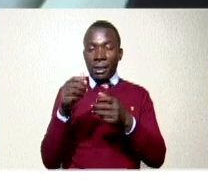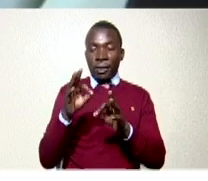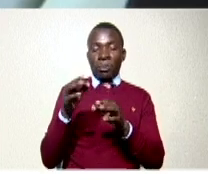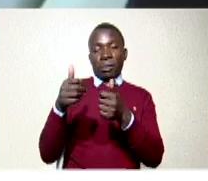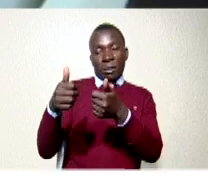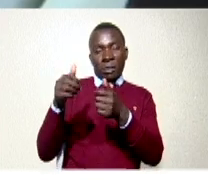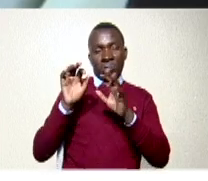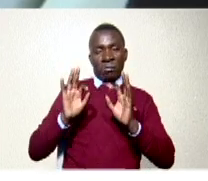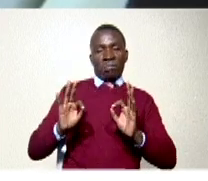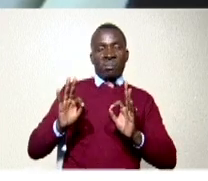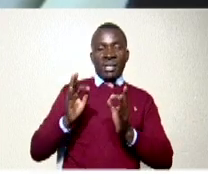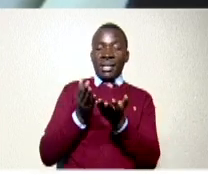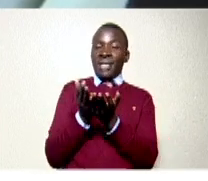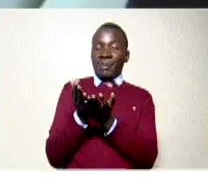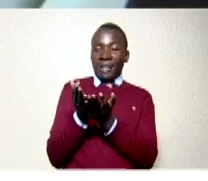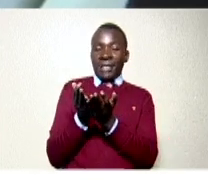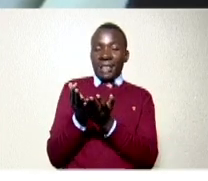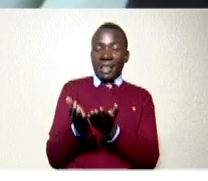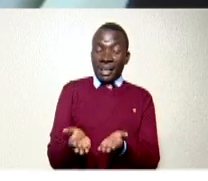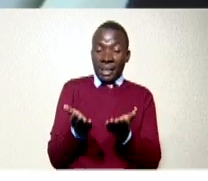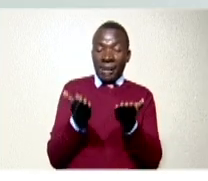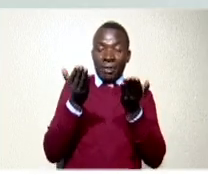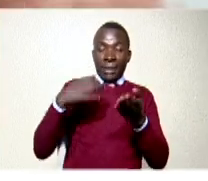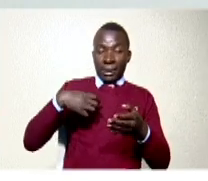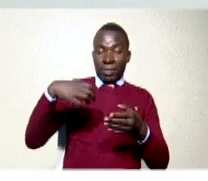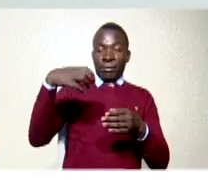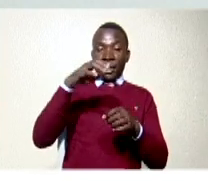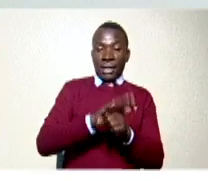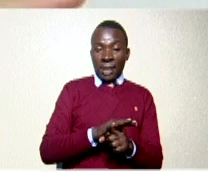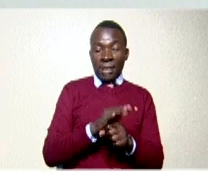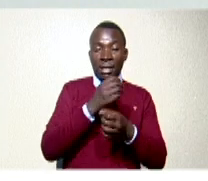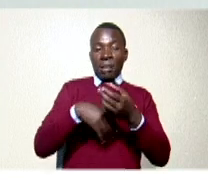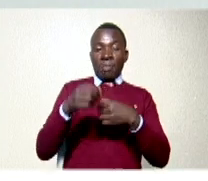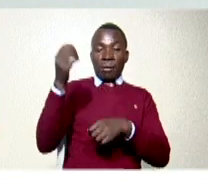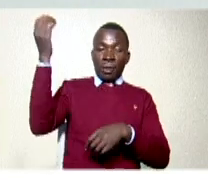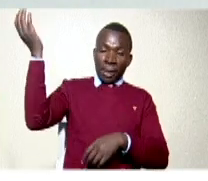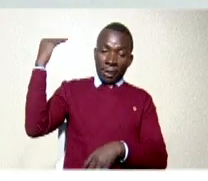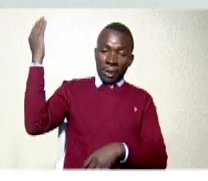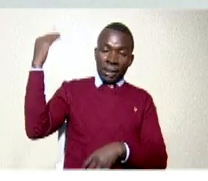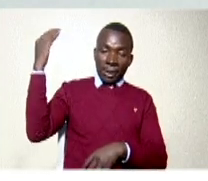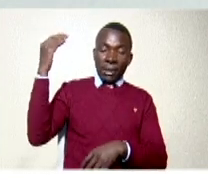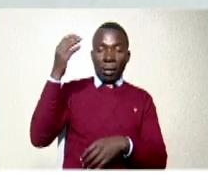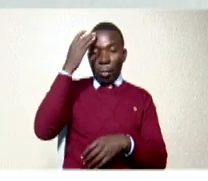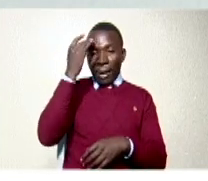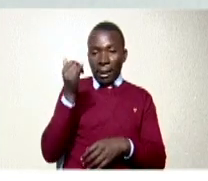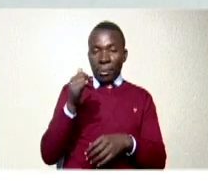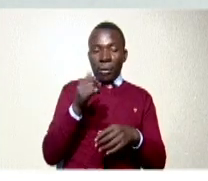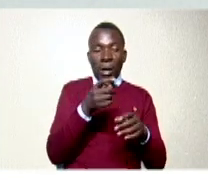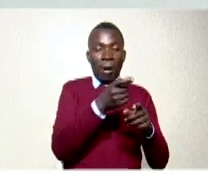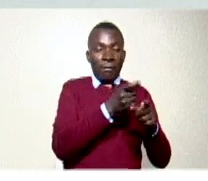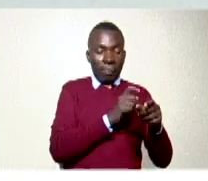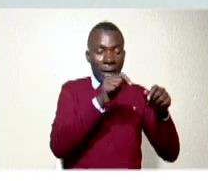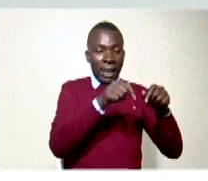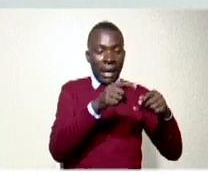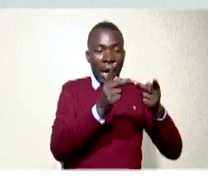serivisi nizo zirimo zizamura ubukungu cyane. Mu mwaka ushize kubera ko twarimo tuva ahantu hasi